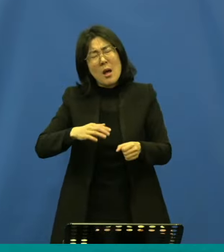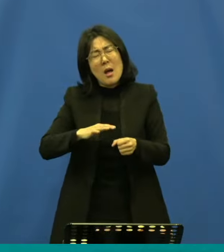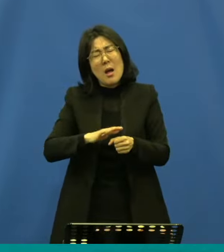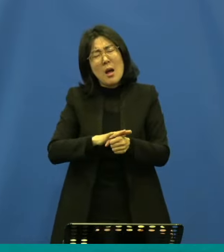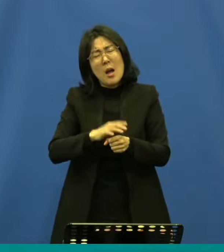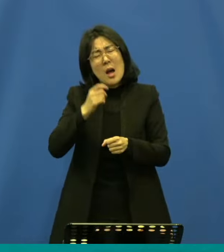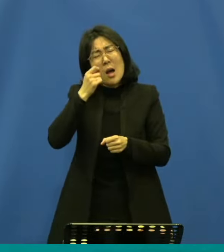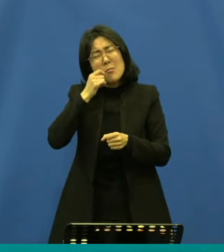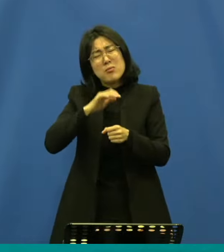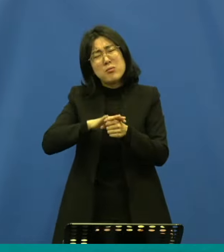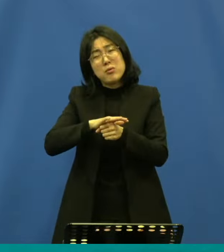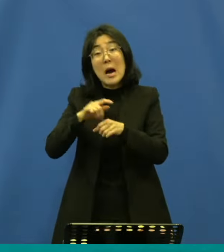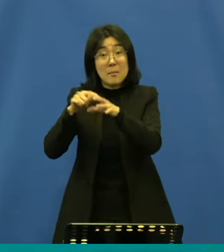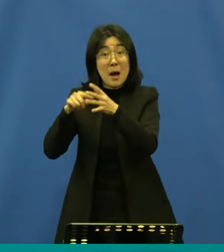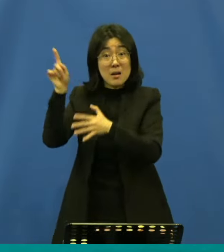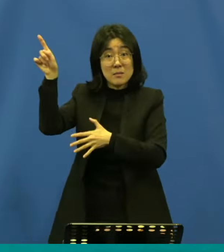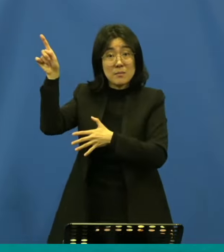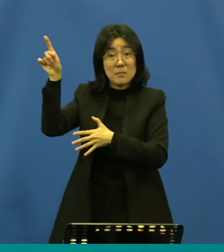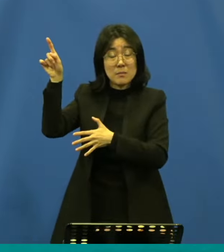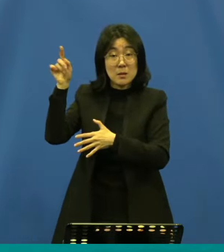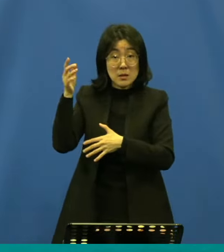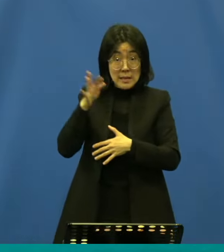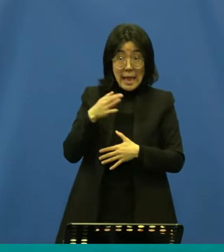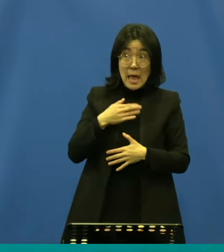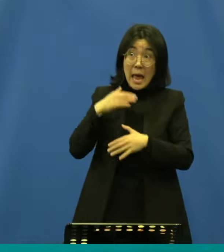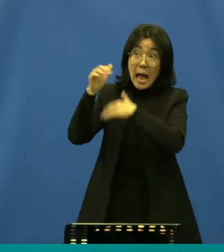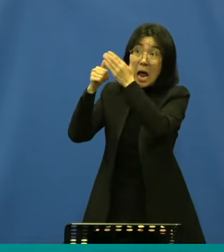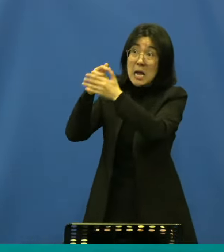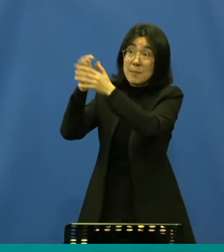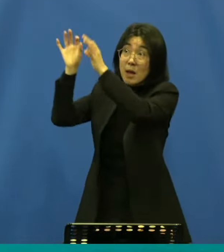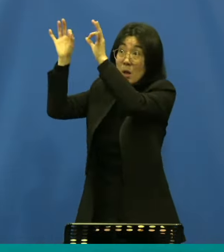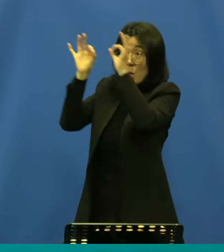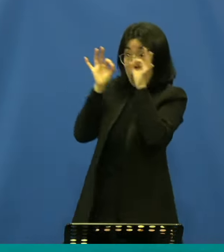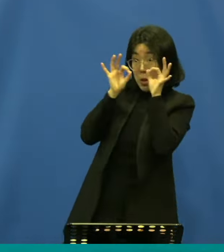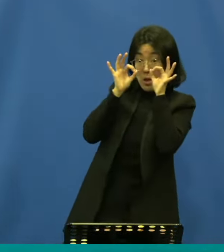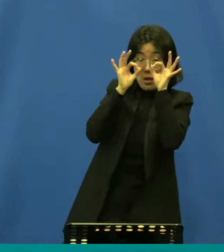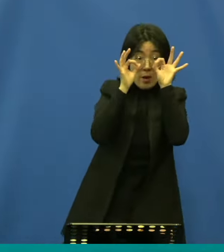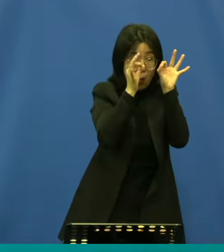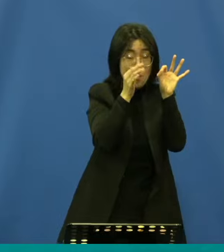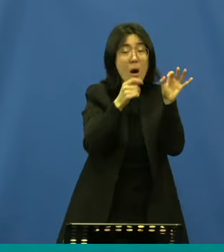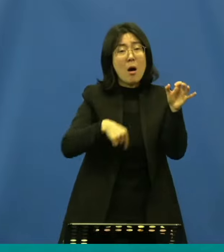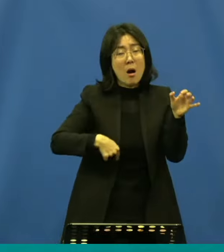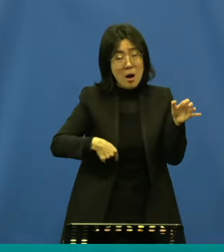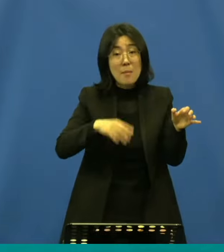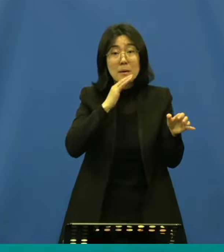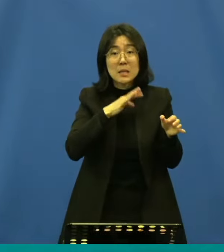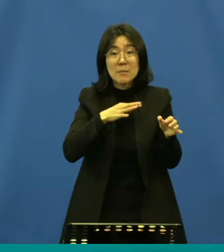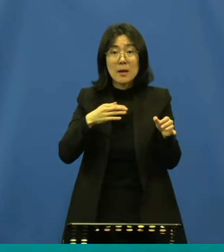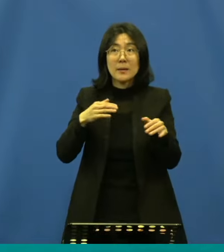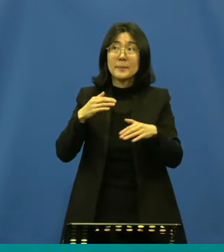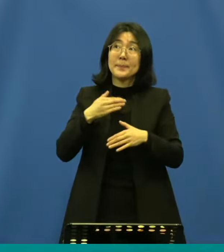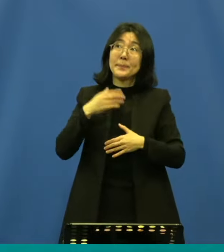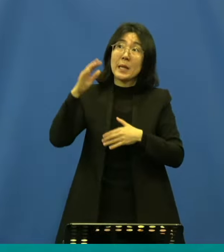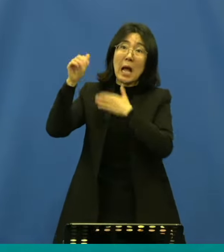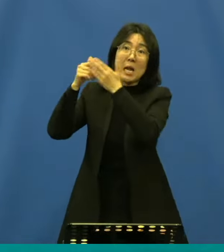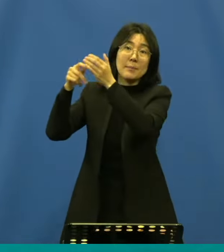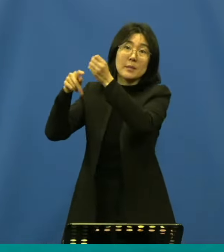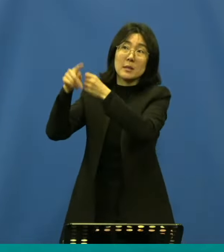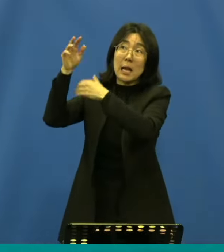요나는 자신이 아닌 다른 사람, 그것도 자신이 미워하는 인간들이 하나님으로부터 은혜를 입는 모습을 상상할 수도 없는